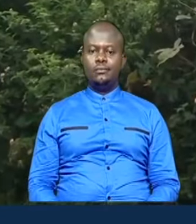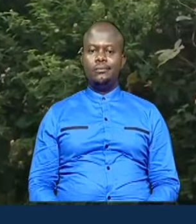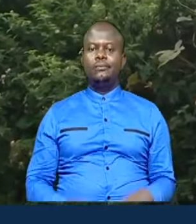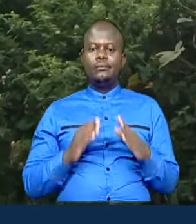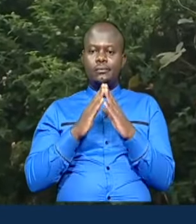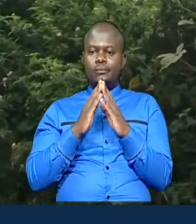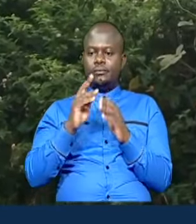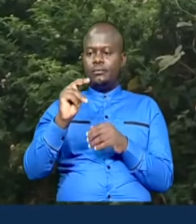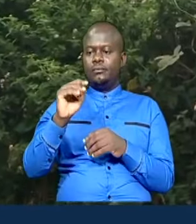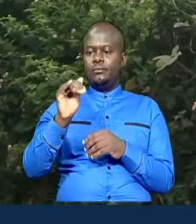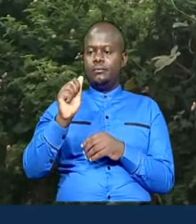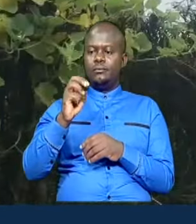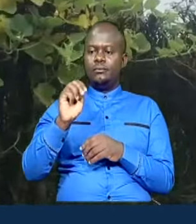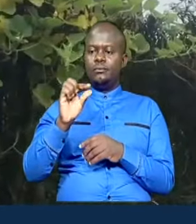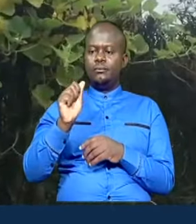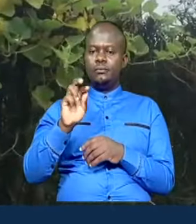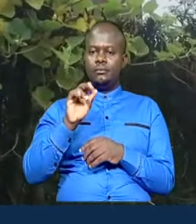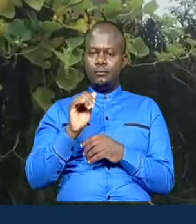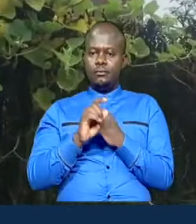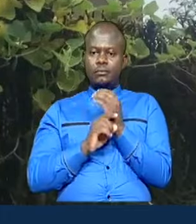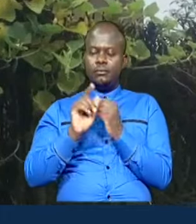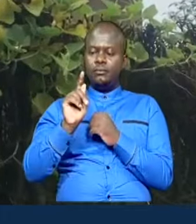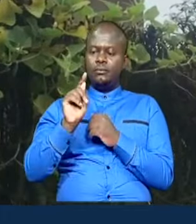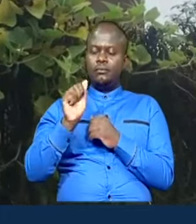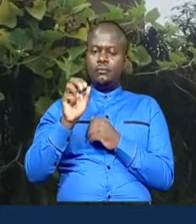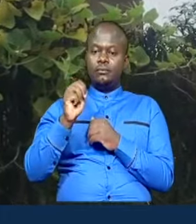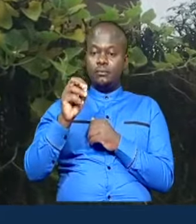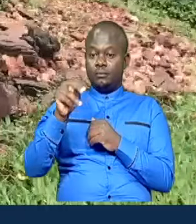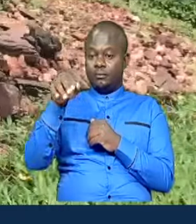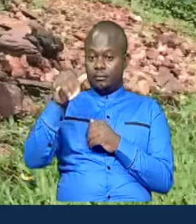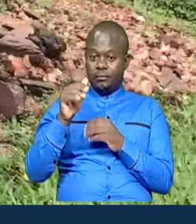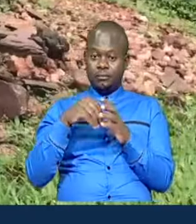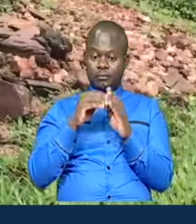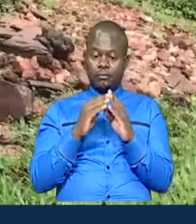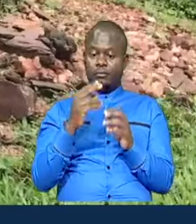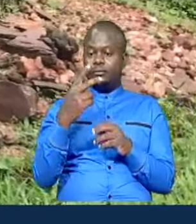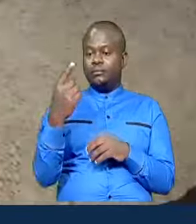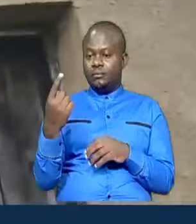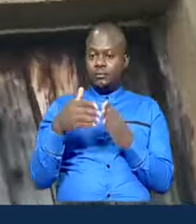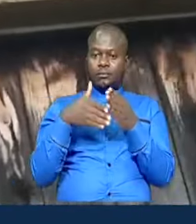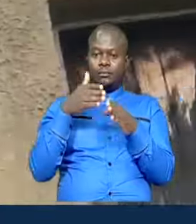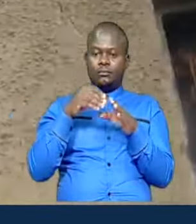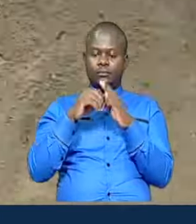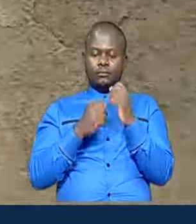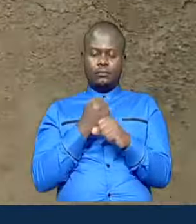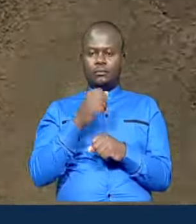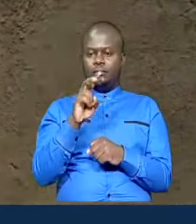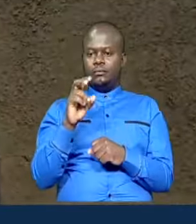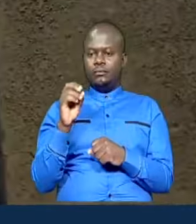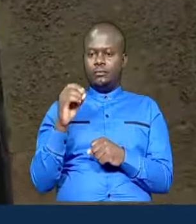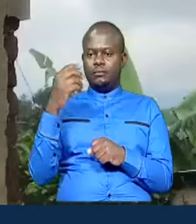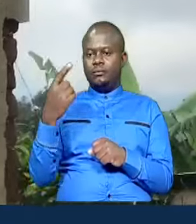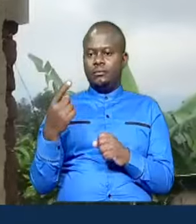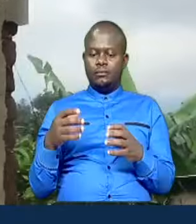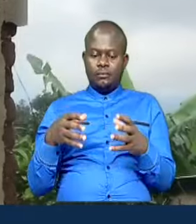Umudugudu wa Nyamugari mu murenge wa Gacurabwenge mu karere ka Kamonyi urimo icyiciro kimwe cy'inzu 21 zubatswe mu 2021 zikaba zihuriye